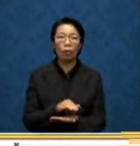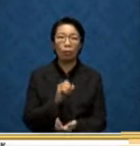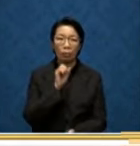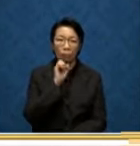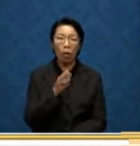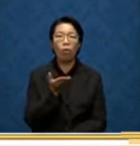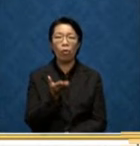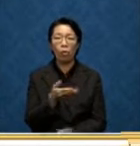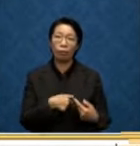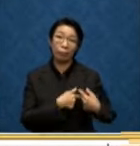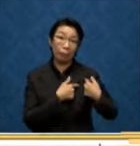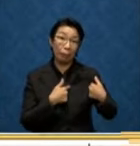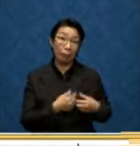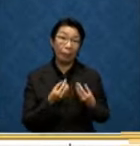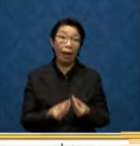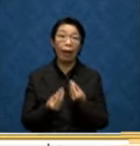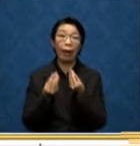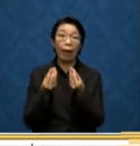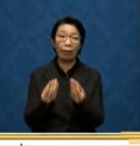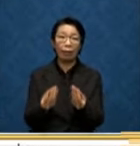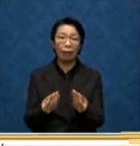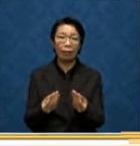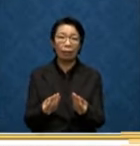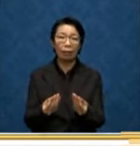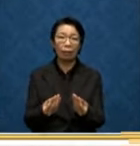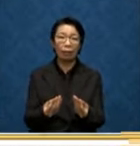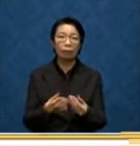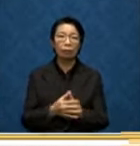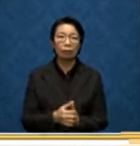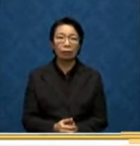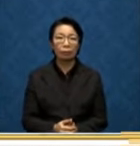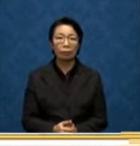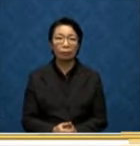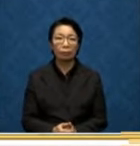ขอให้กำลังใจผู้ที่ถูกกระทำไม่ว่าจะเป็น